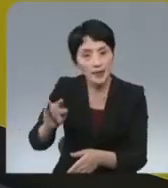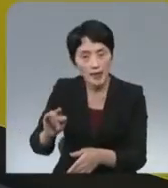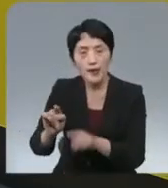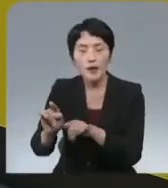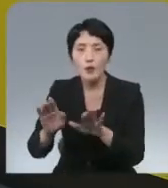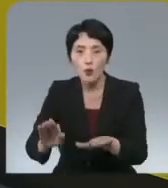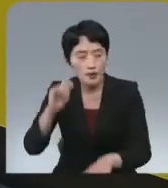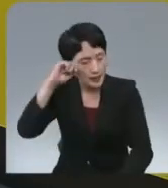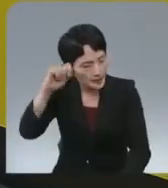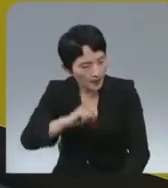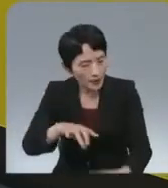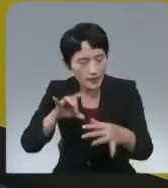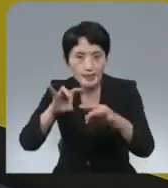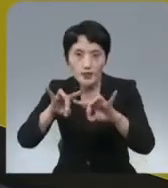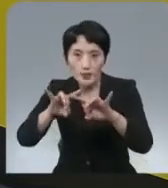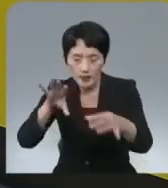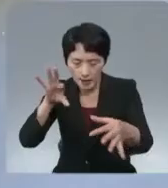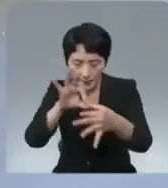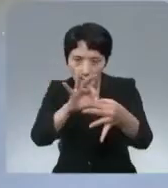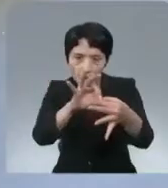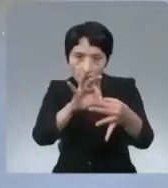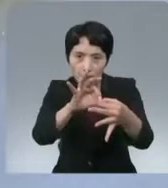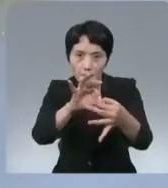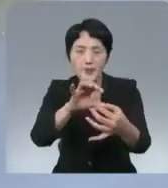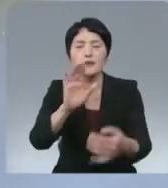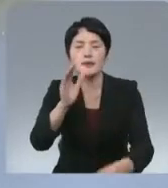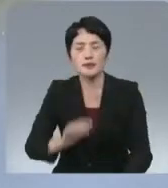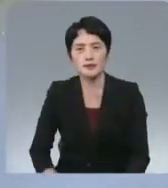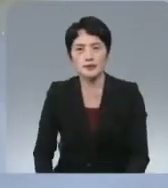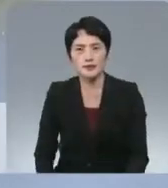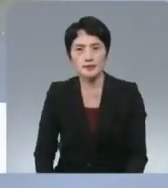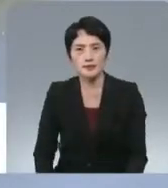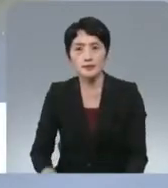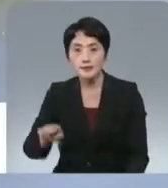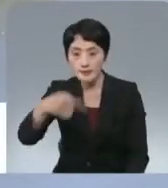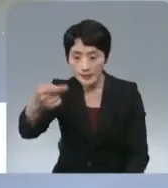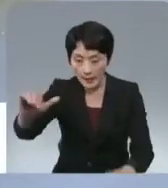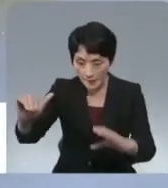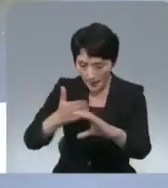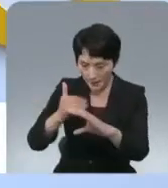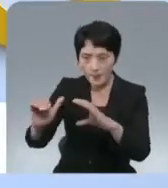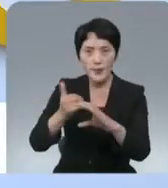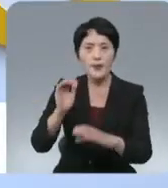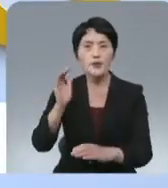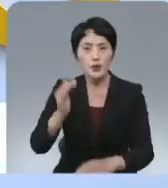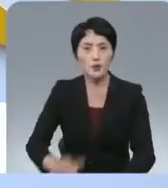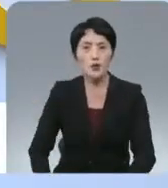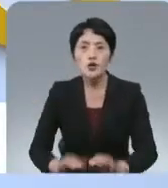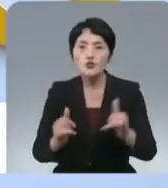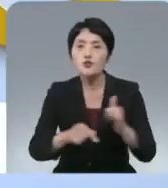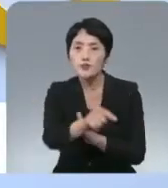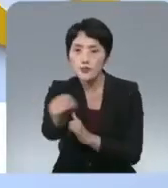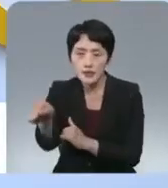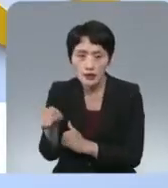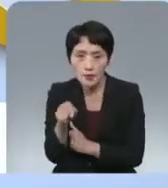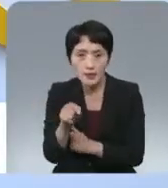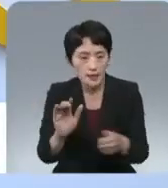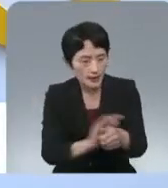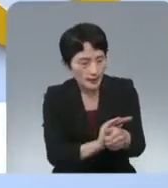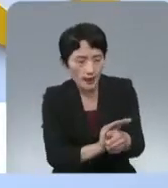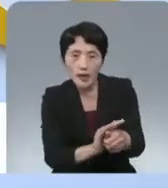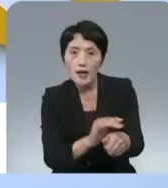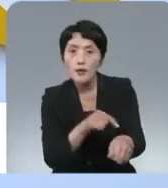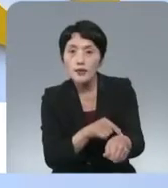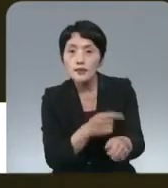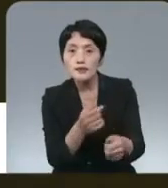услугами на сто процентов пожар возникшие 15 октября в центре обработки данных корпорейшен